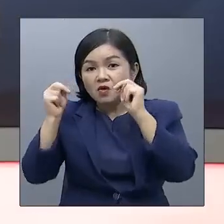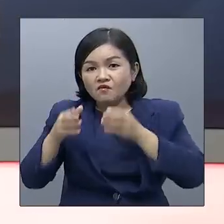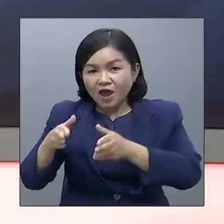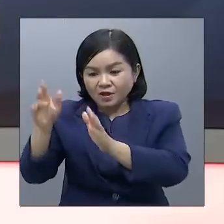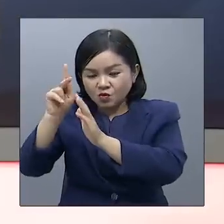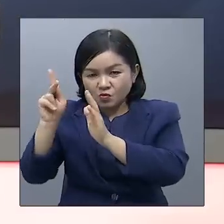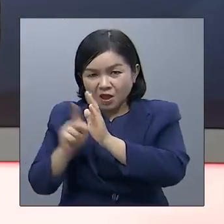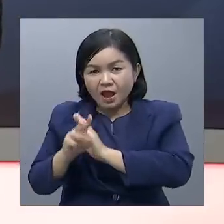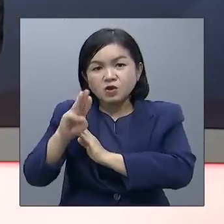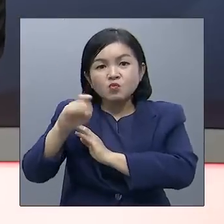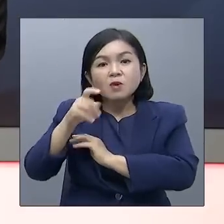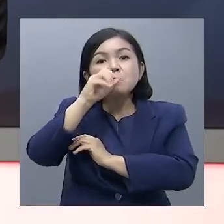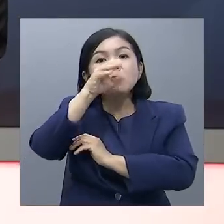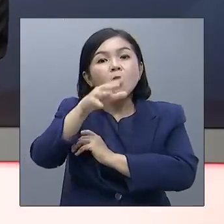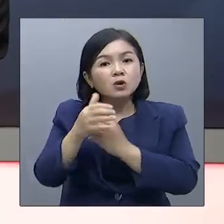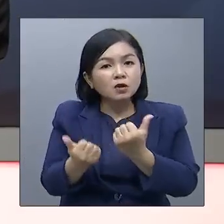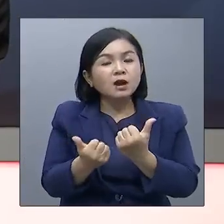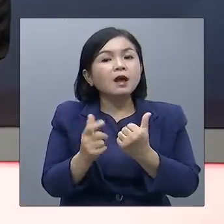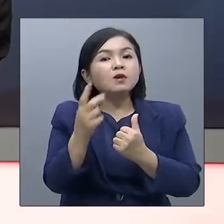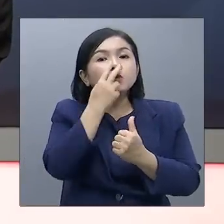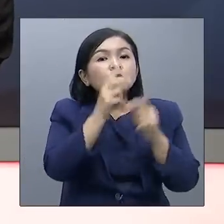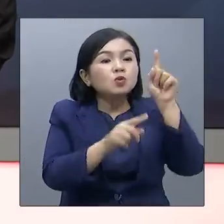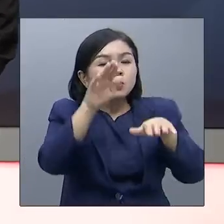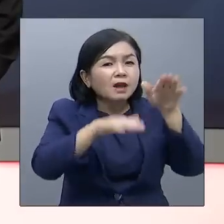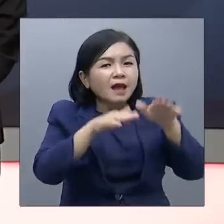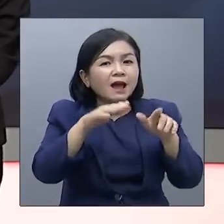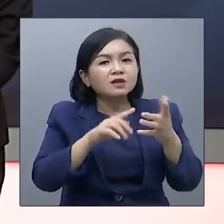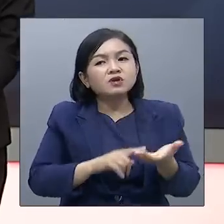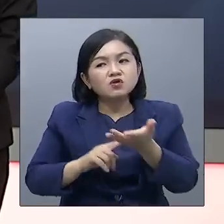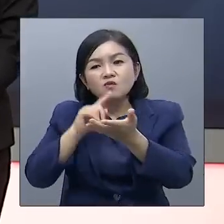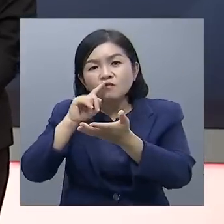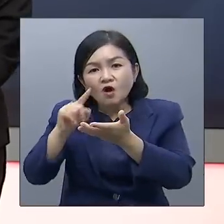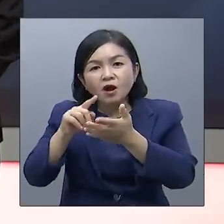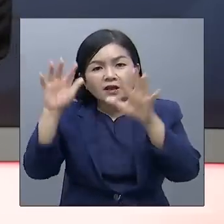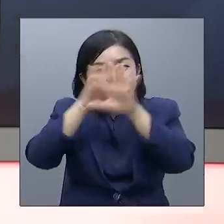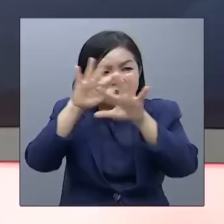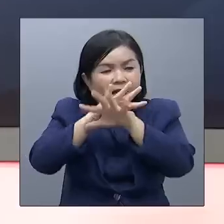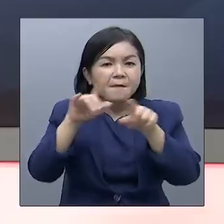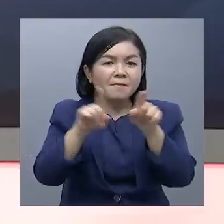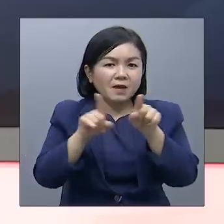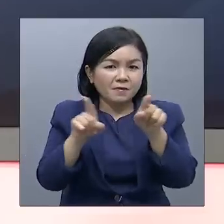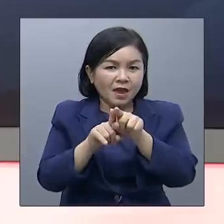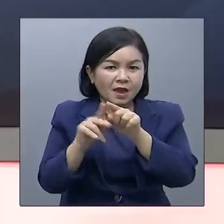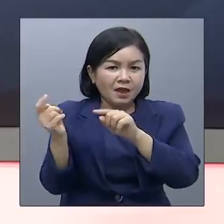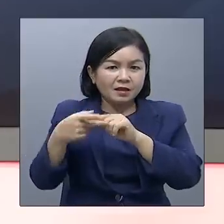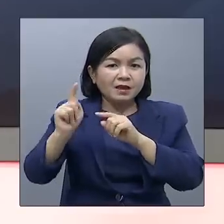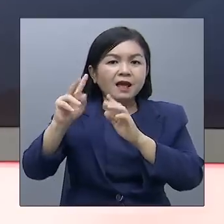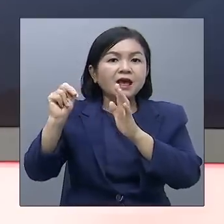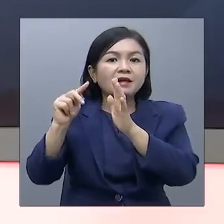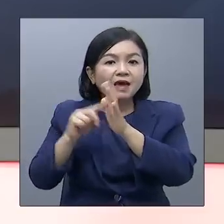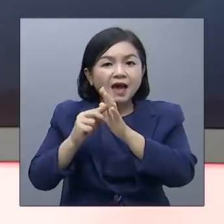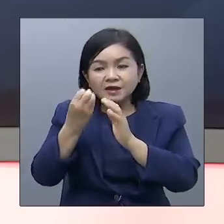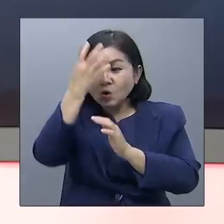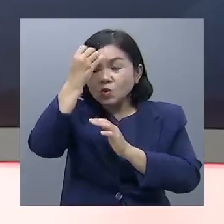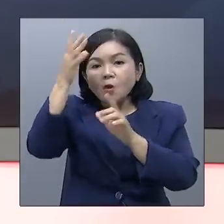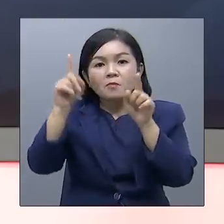ายวิษณุเครืองามบอกว่าให้ลองเทียบคดีของคุณพิธากับคดีของนายธนาธรจึงรุ่งเรืองกิจแล้วก็น